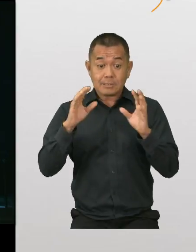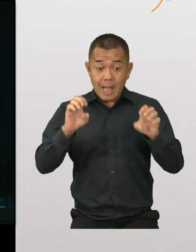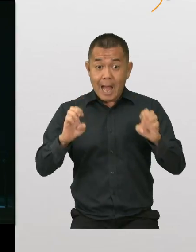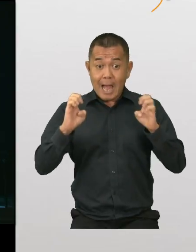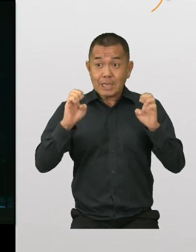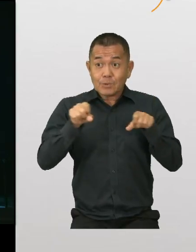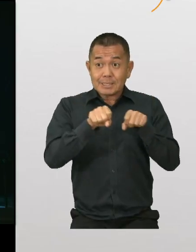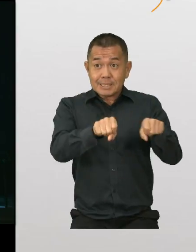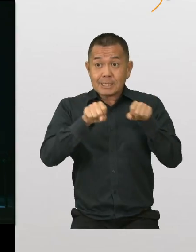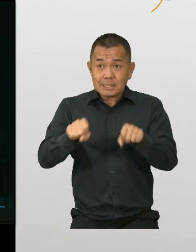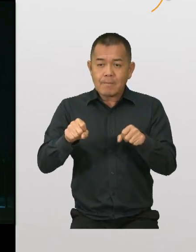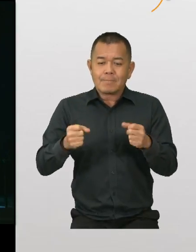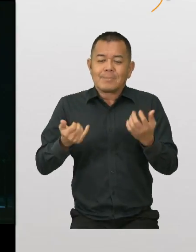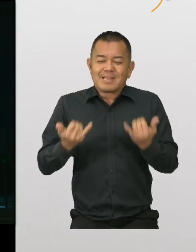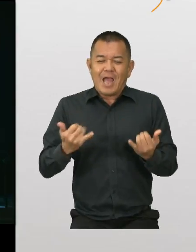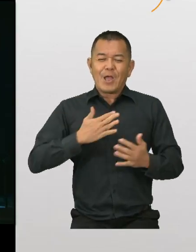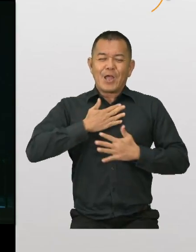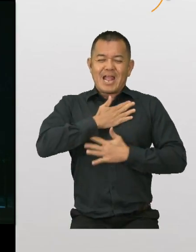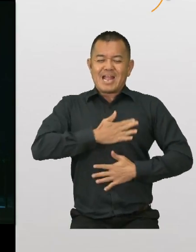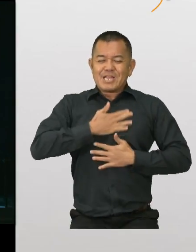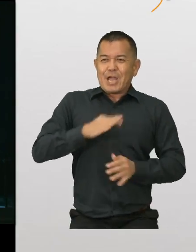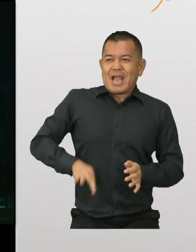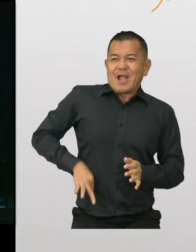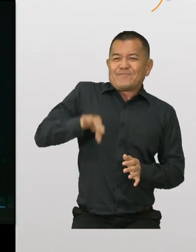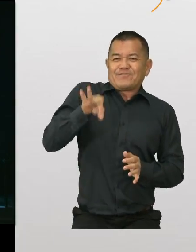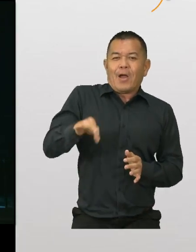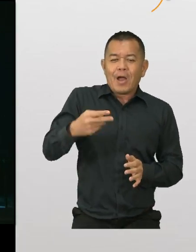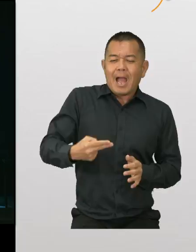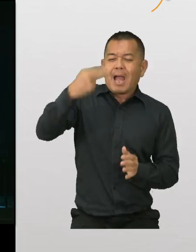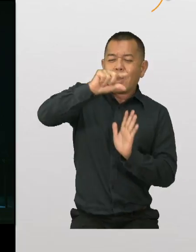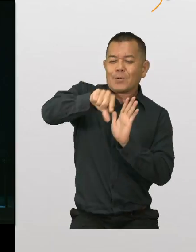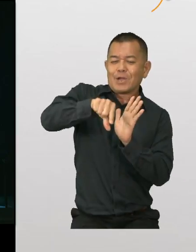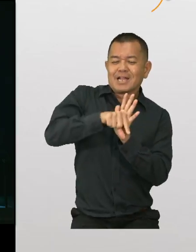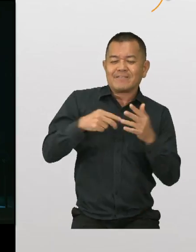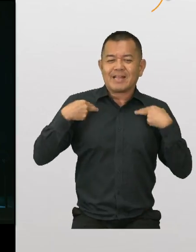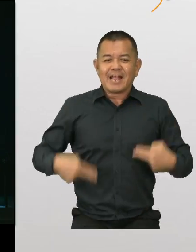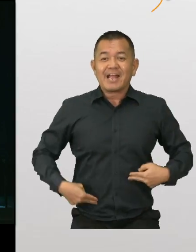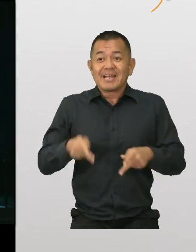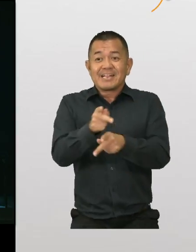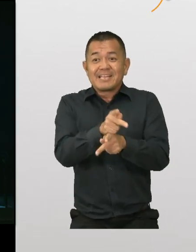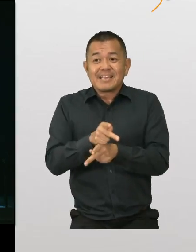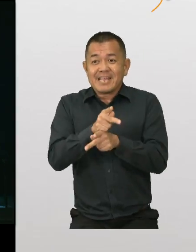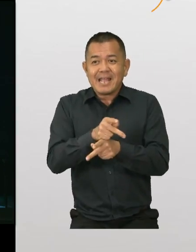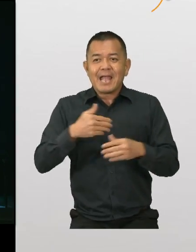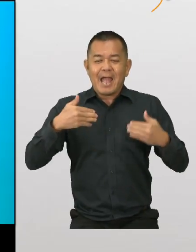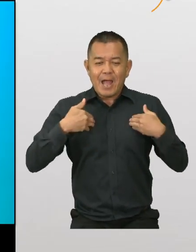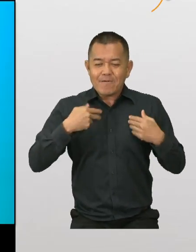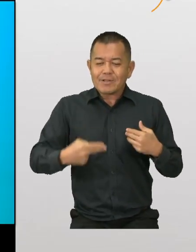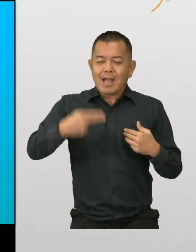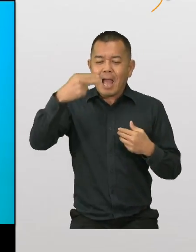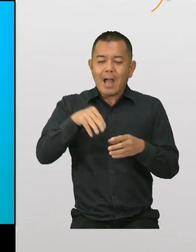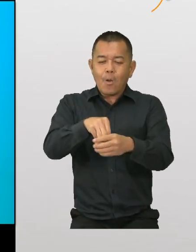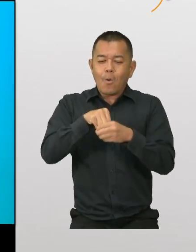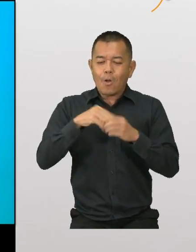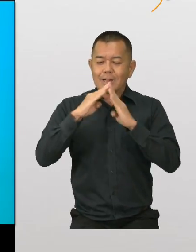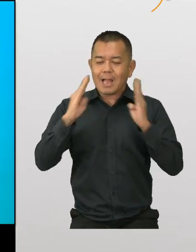affordable and high-quality healthcare, and we also have a high rate of home ownership. 随着经济